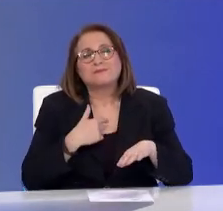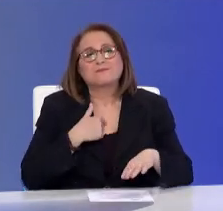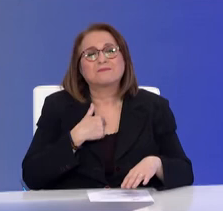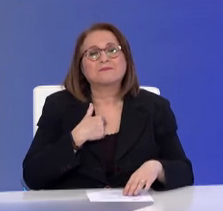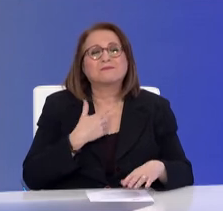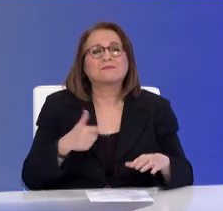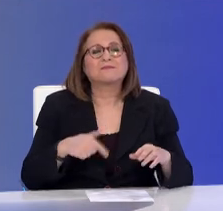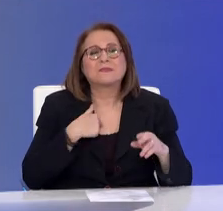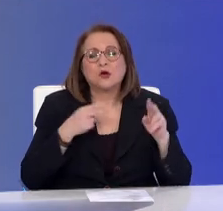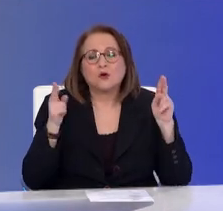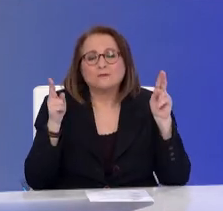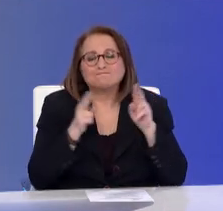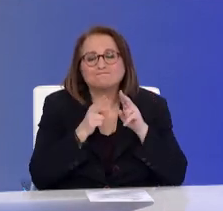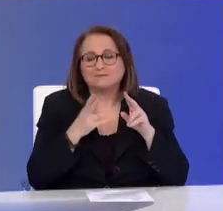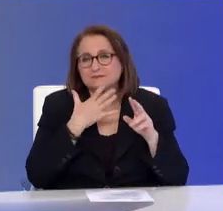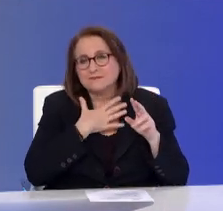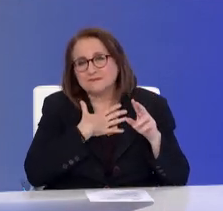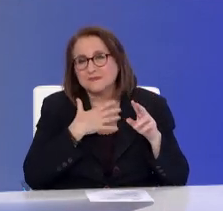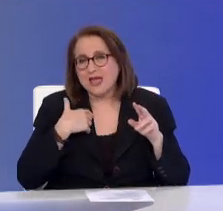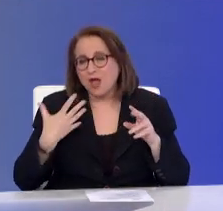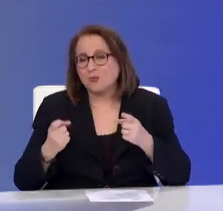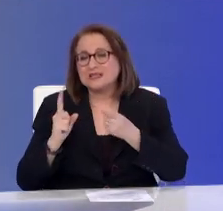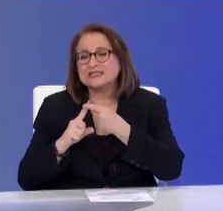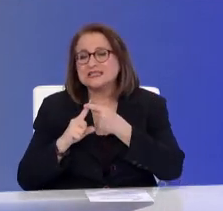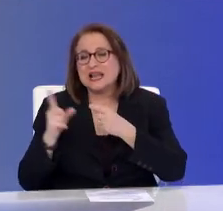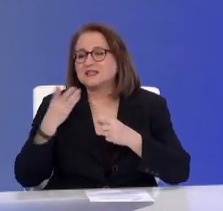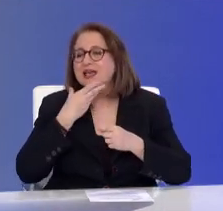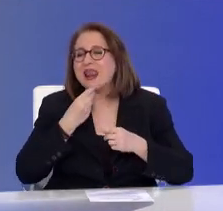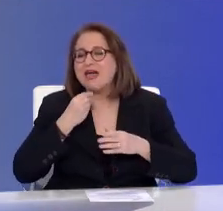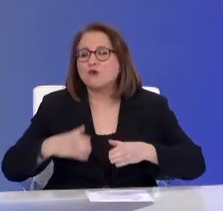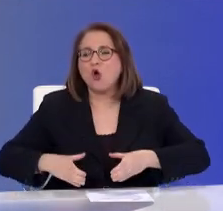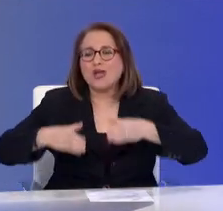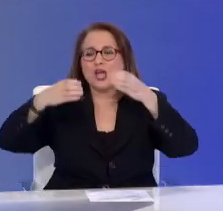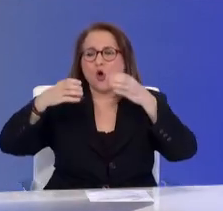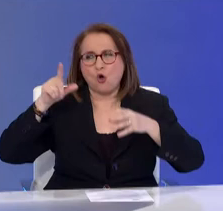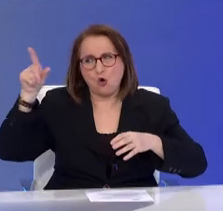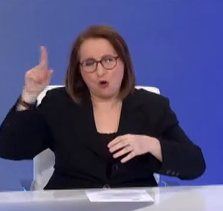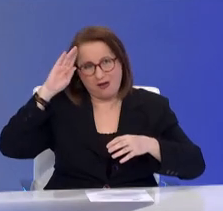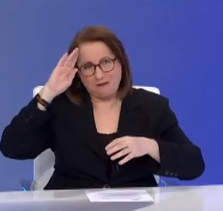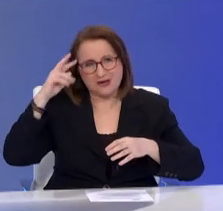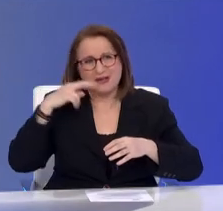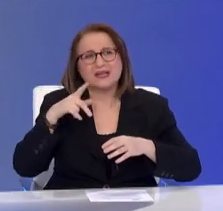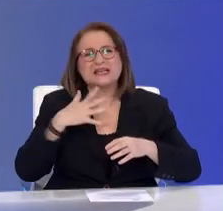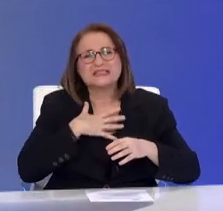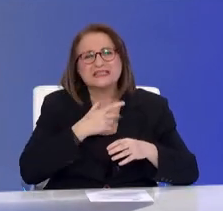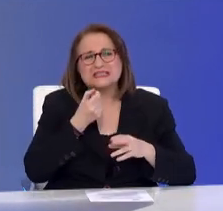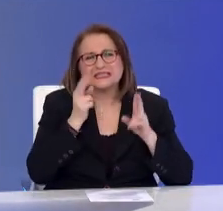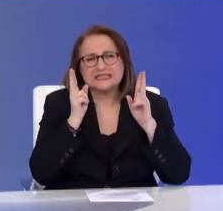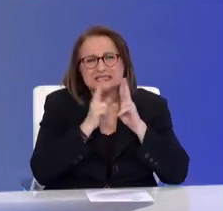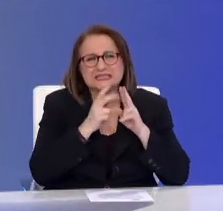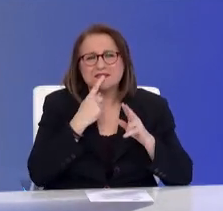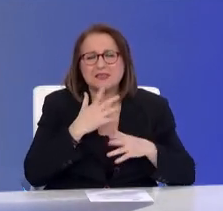που θα είμαι σύντομος, αλλά έχω μία συνάντηση στο Λευκό Οίκο μετά. Πραγματικά θα ήθελα να εκφράσω